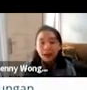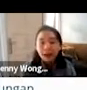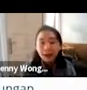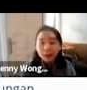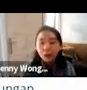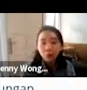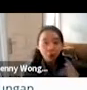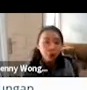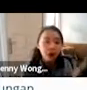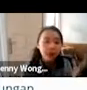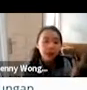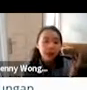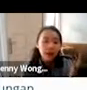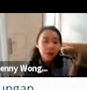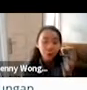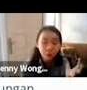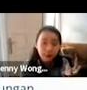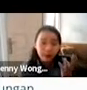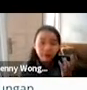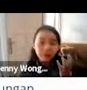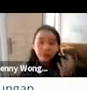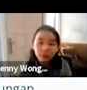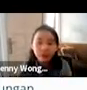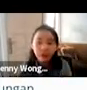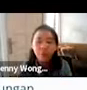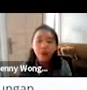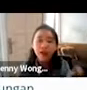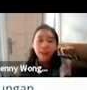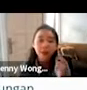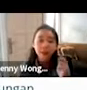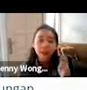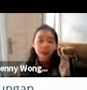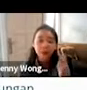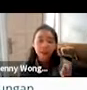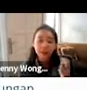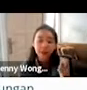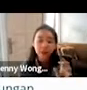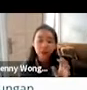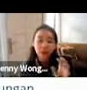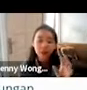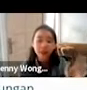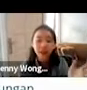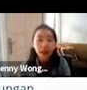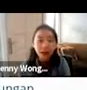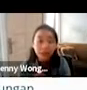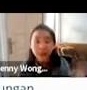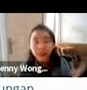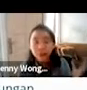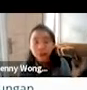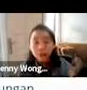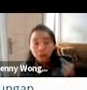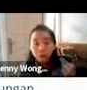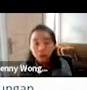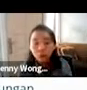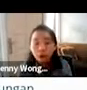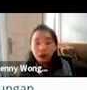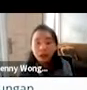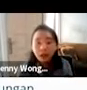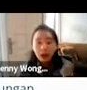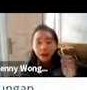Misalnya satu produk mengatakan produk ini CFC free gitu ya padahal sebenarnya sih ini ini sudah tidak dilegalkan sejak